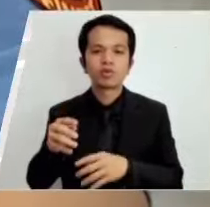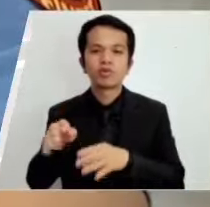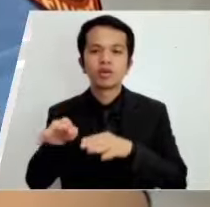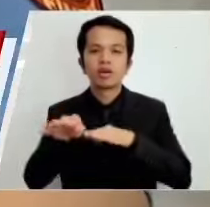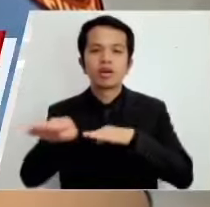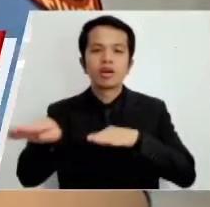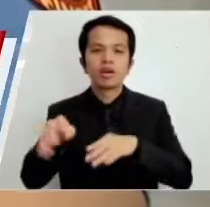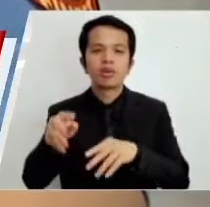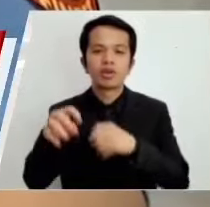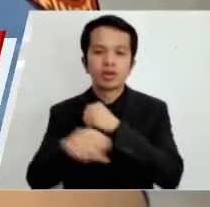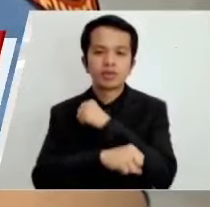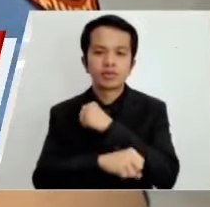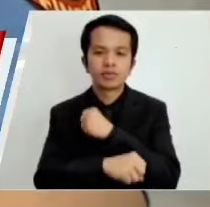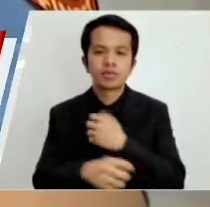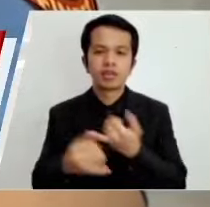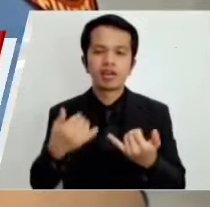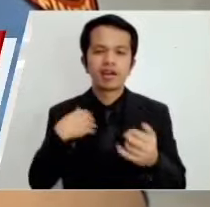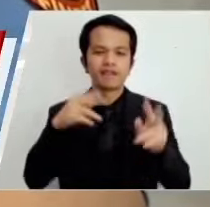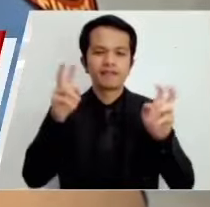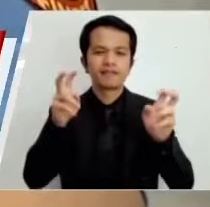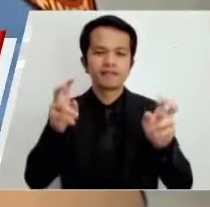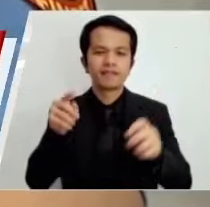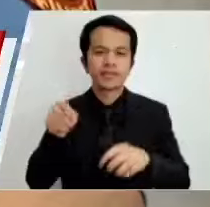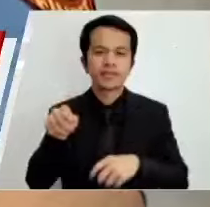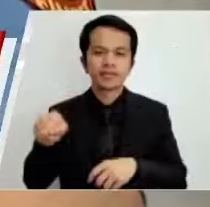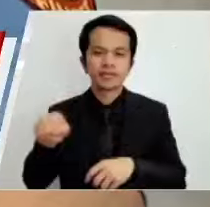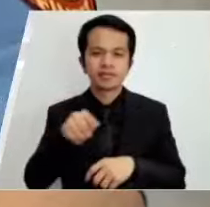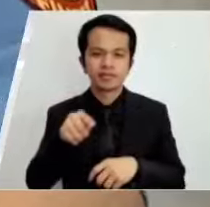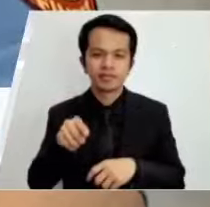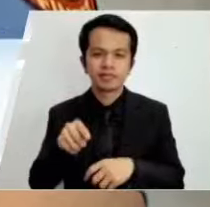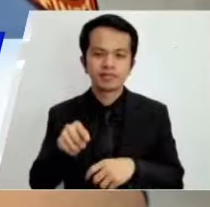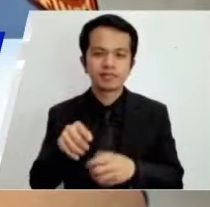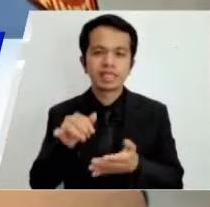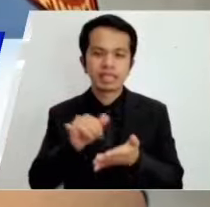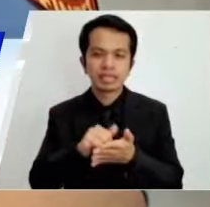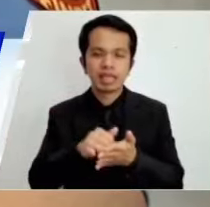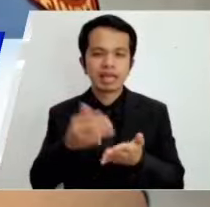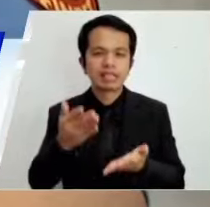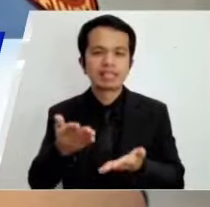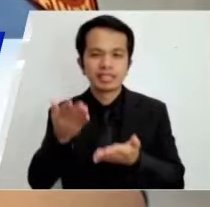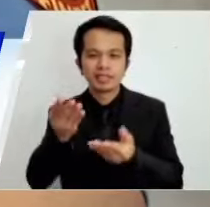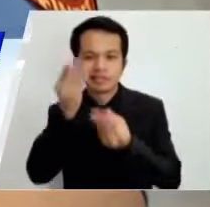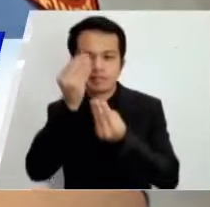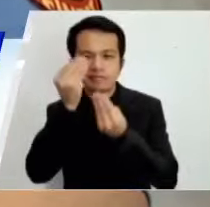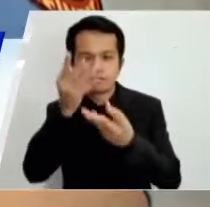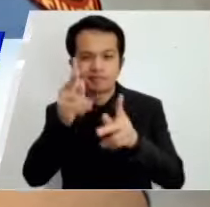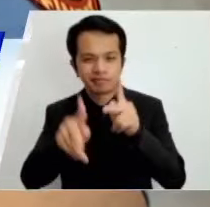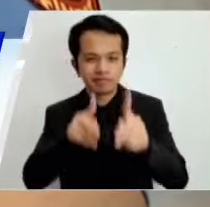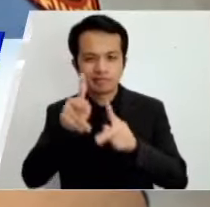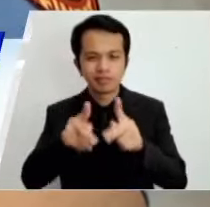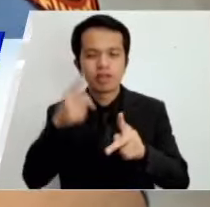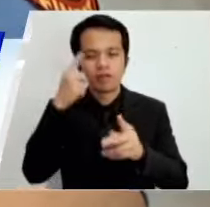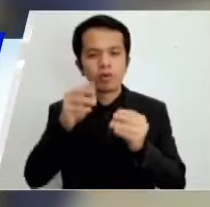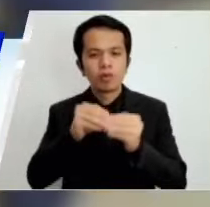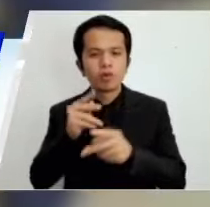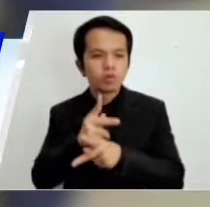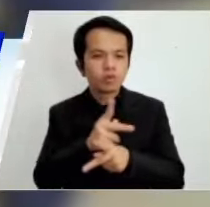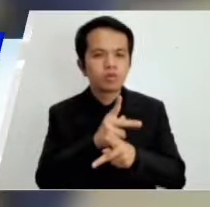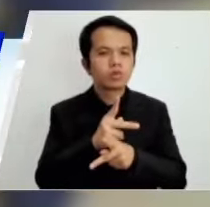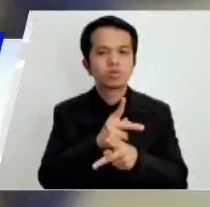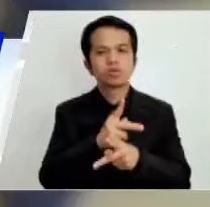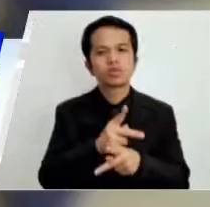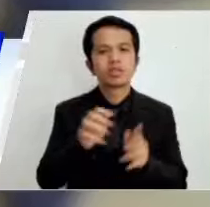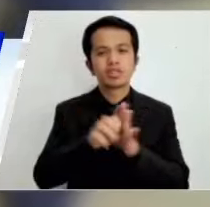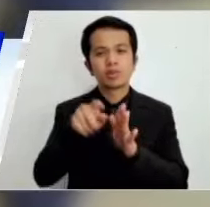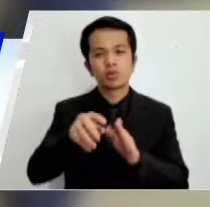operatiba, yung tinatawag nating sikreta dyan. Ibiniblend natin ito sa ating mga kababayan para mas mabantayan natin itong mananakay ng LRT. Sa isa